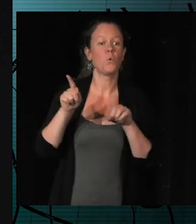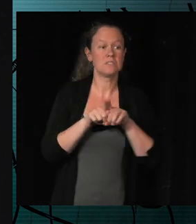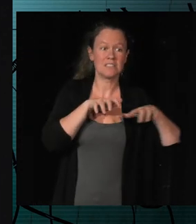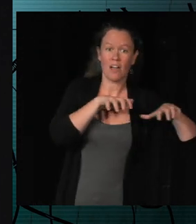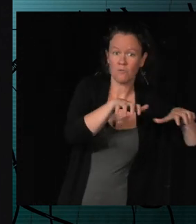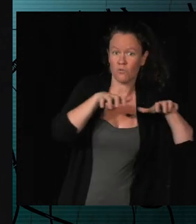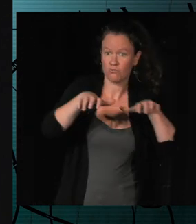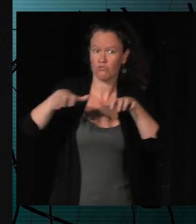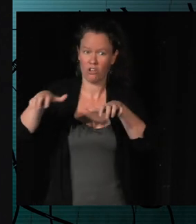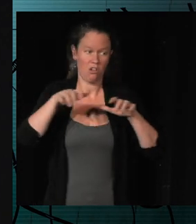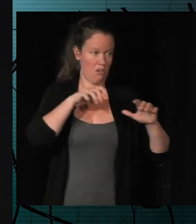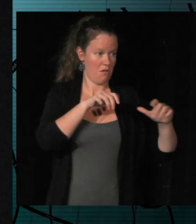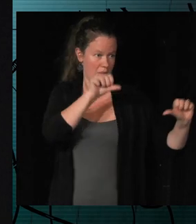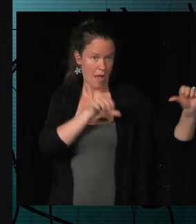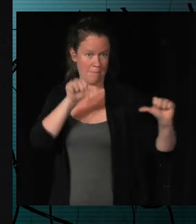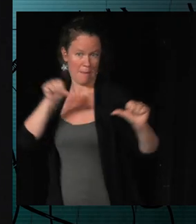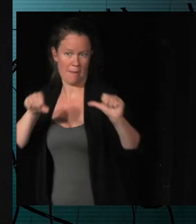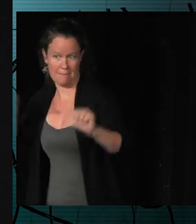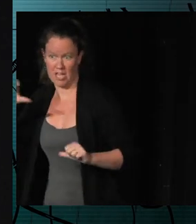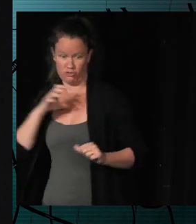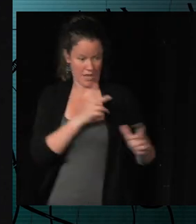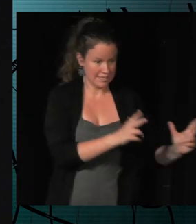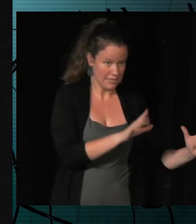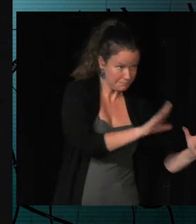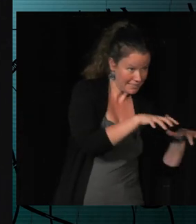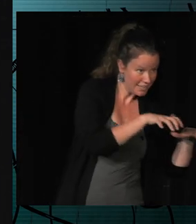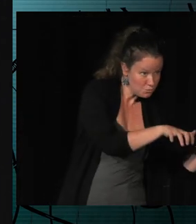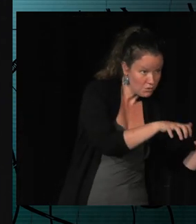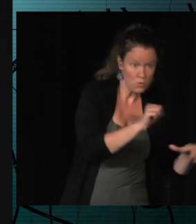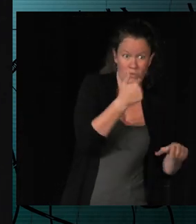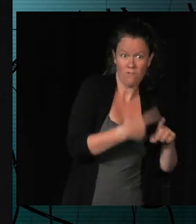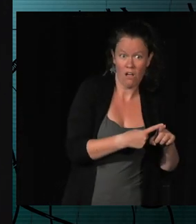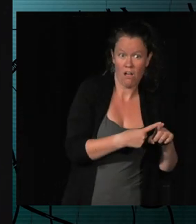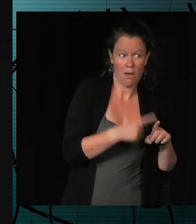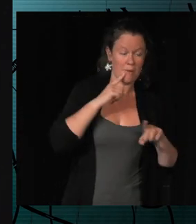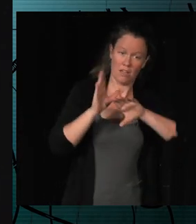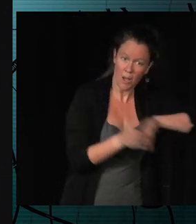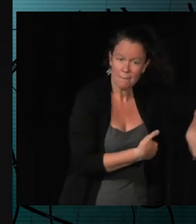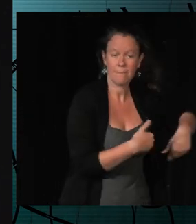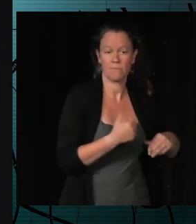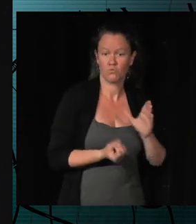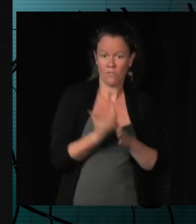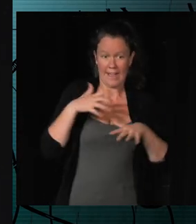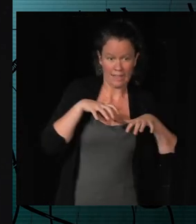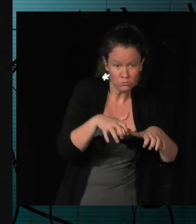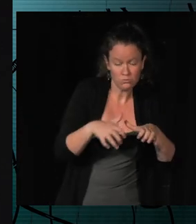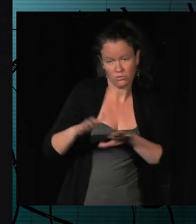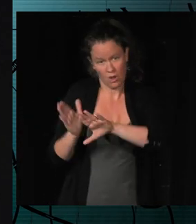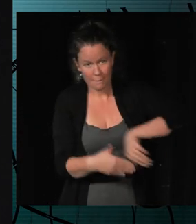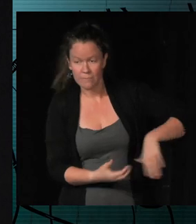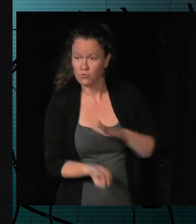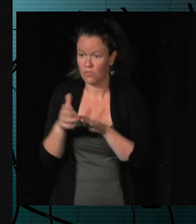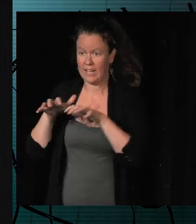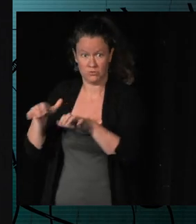avec on a tel type de créature à tel pour telle scène et on les revoit jamais à chaque fois c'est vraiment on repasse sur une autre créature une autre créature cré très niveau